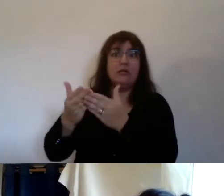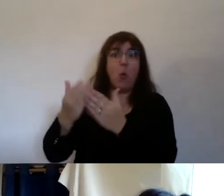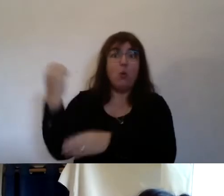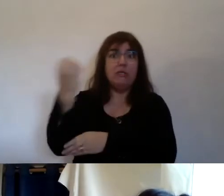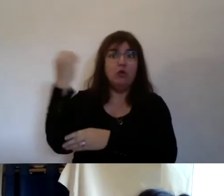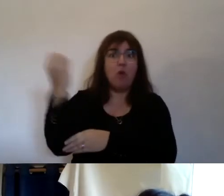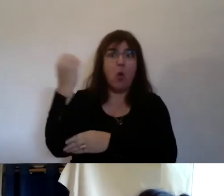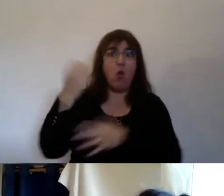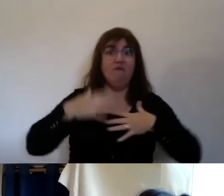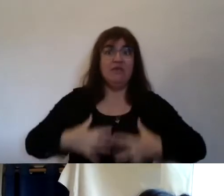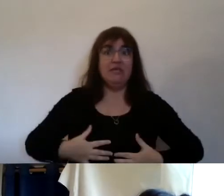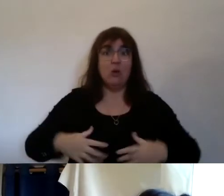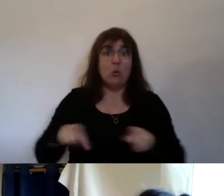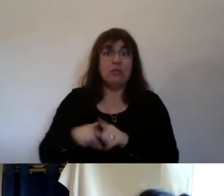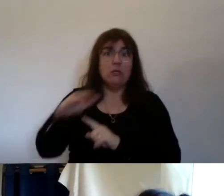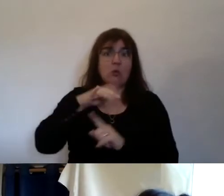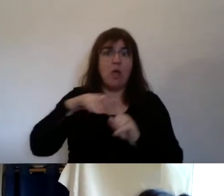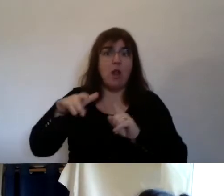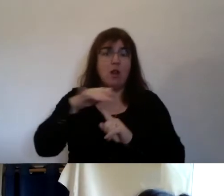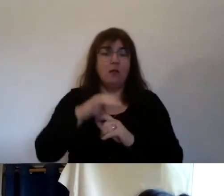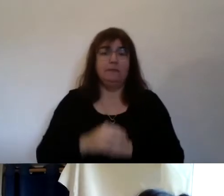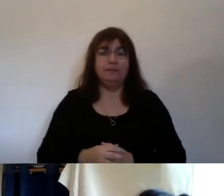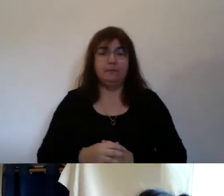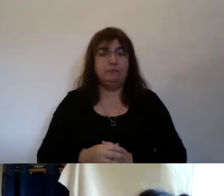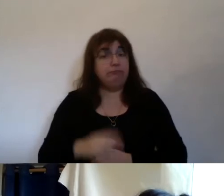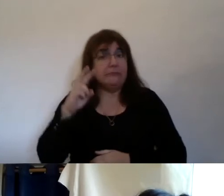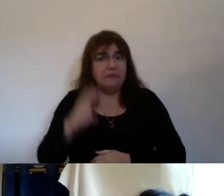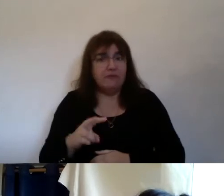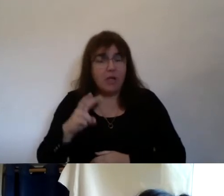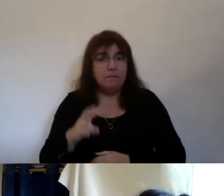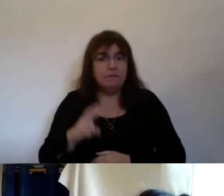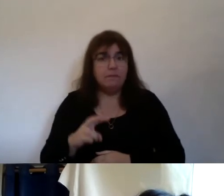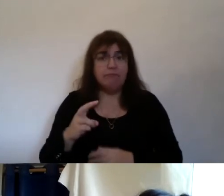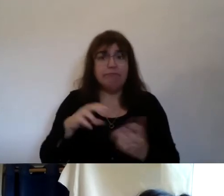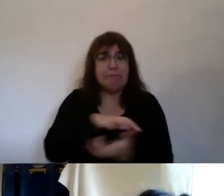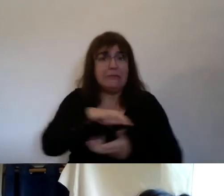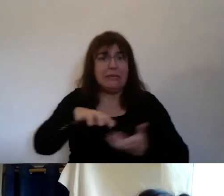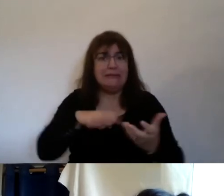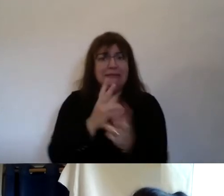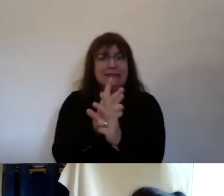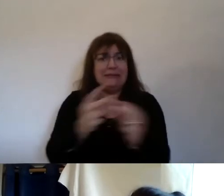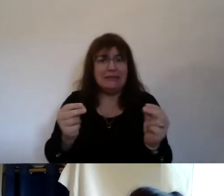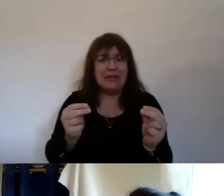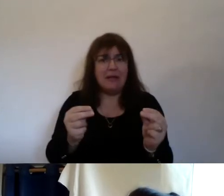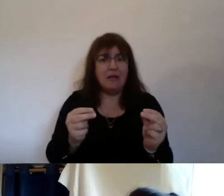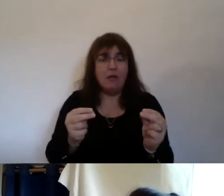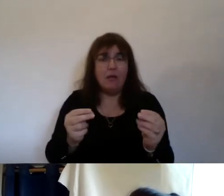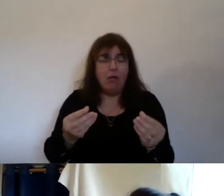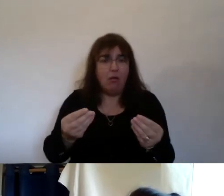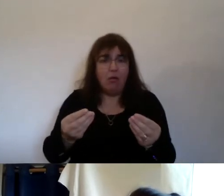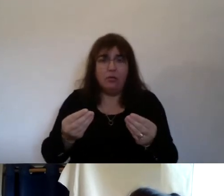social ?» Parce que, plus que cela encore, cette crise sanitaire a réduit en un simple